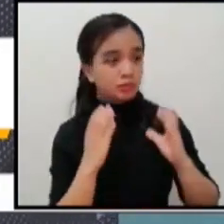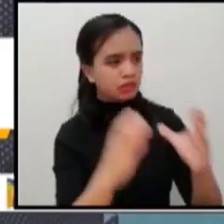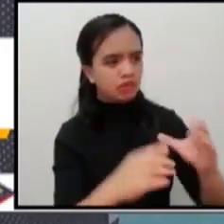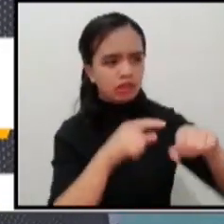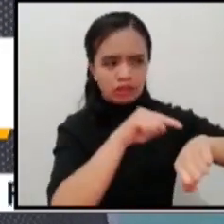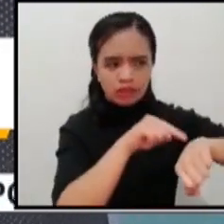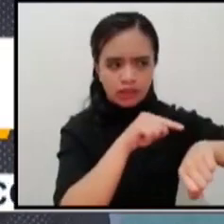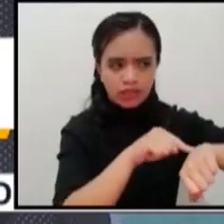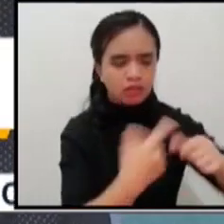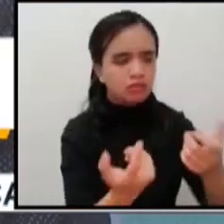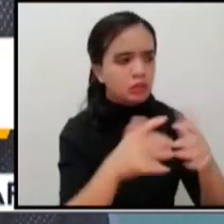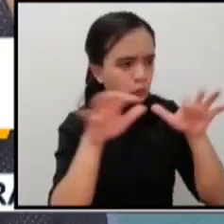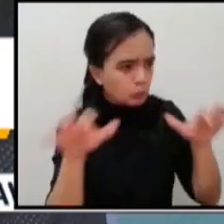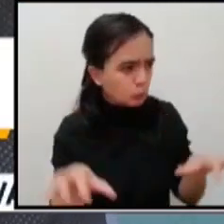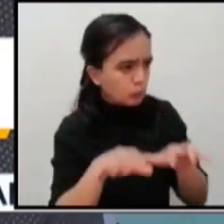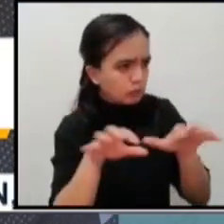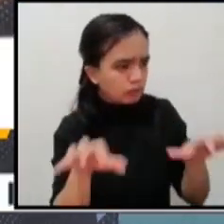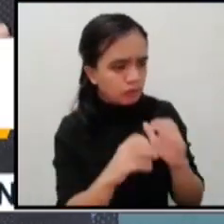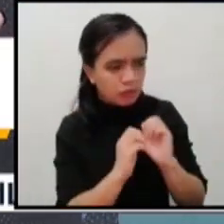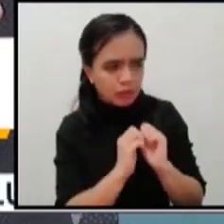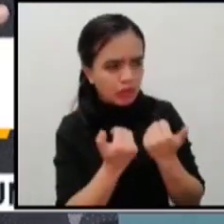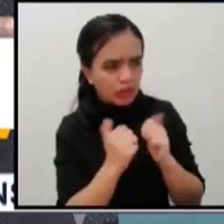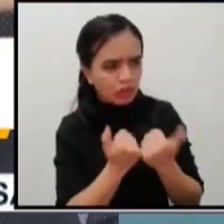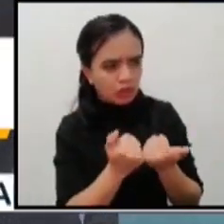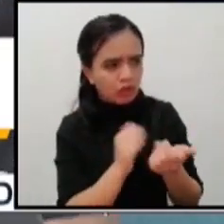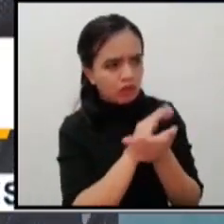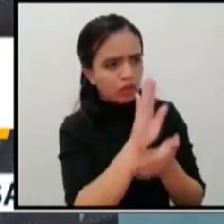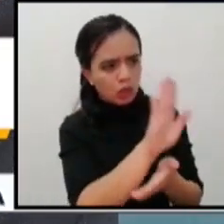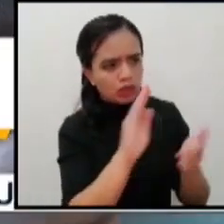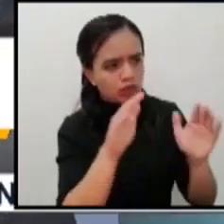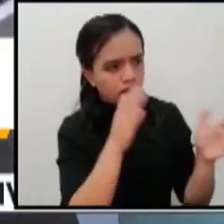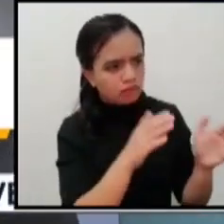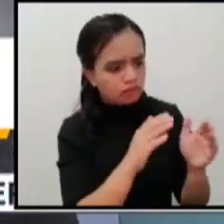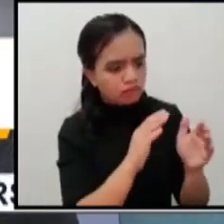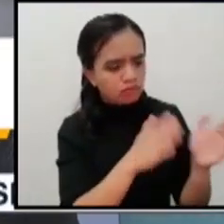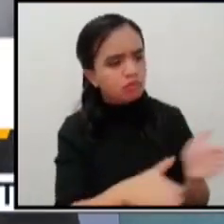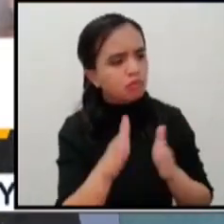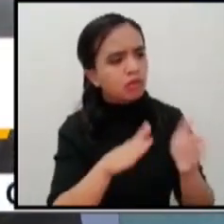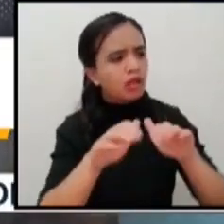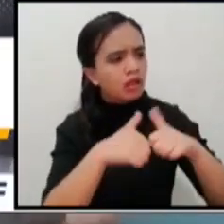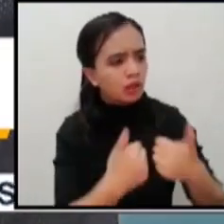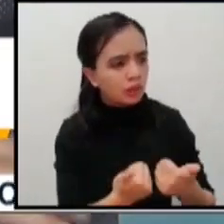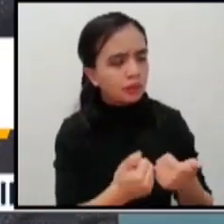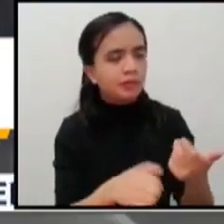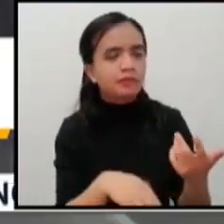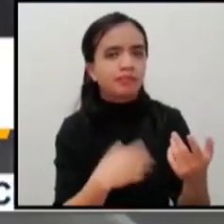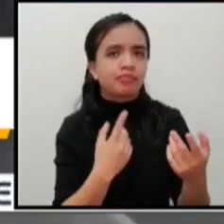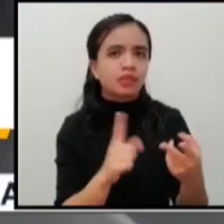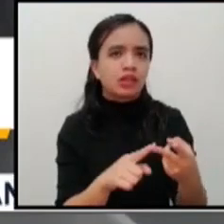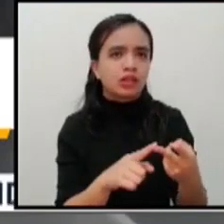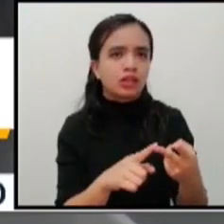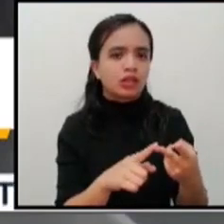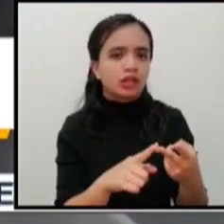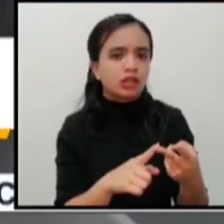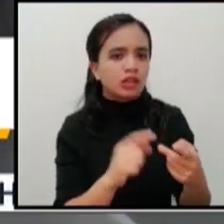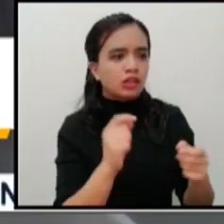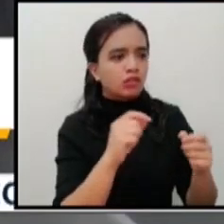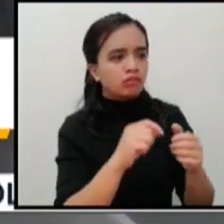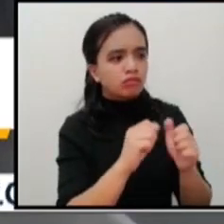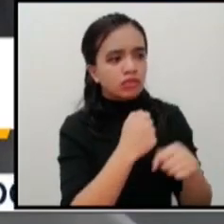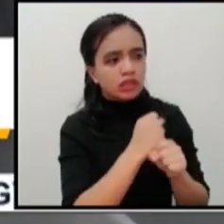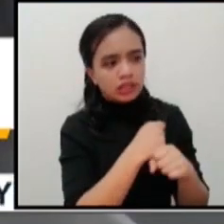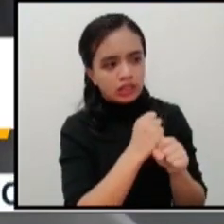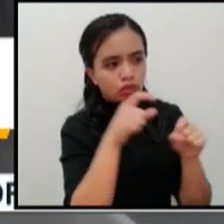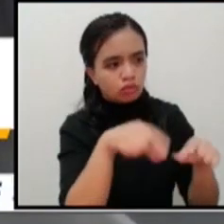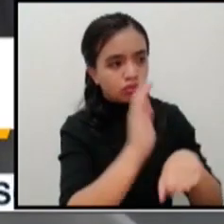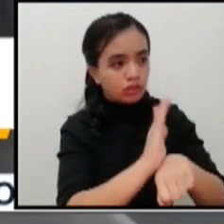effort. Paano po yung naging pagpaplano ninyo at arrangement sa pagbuo nitong pelikula? Yes po.